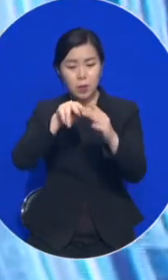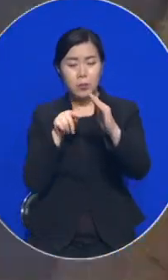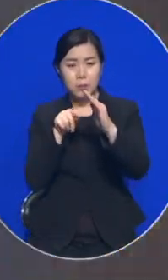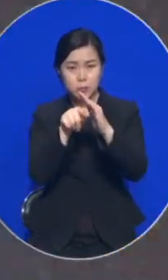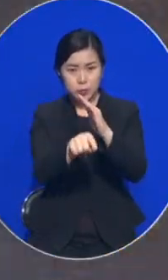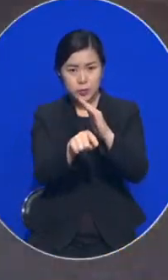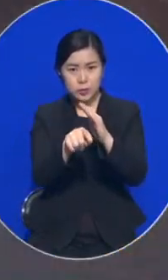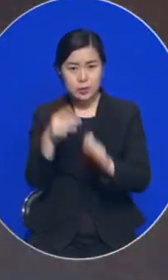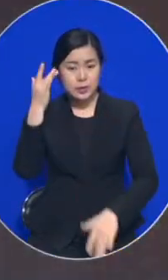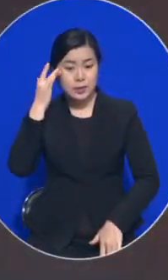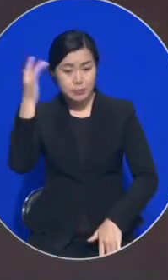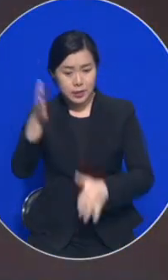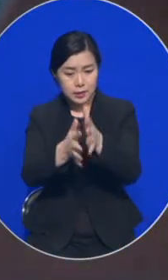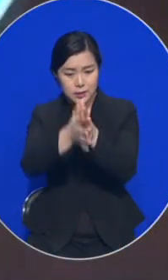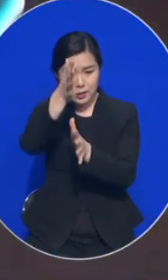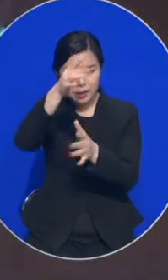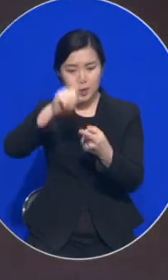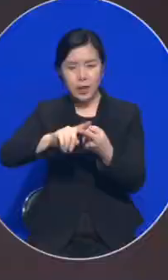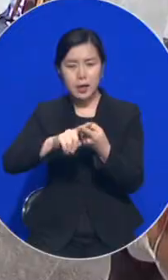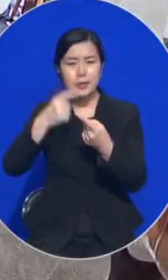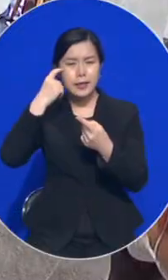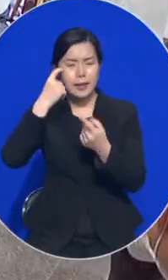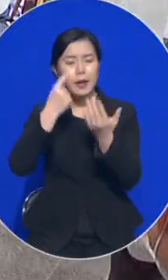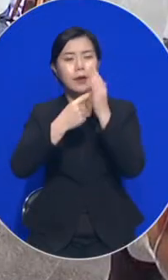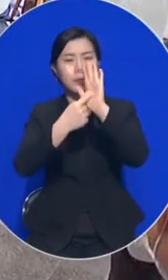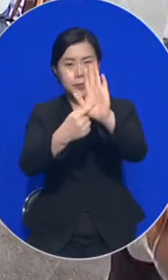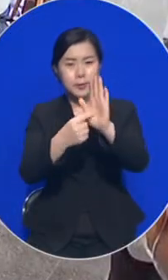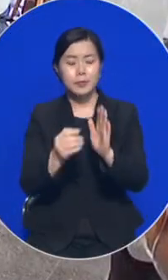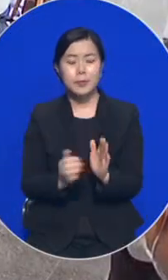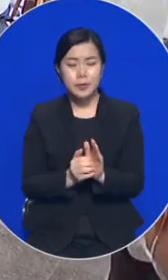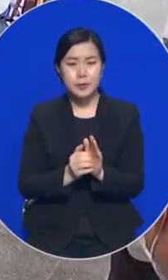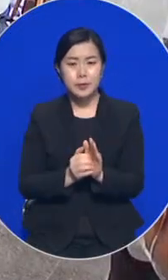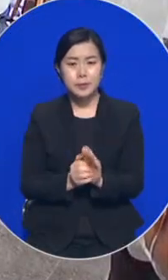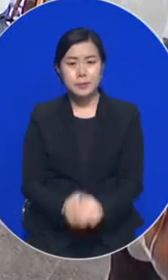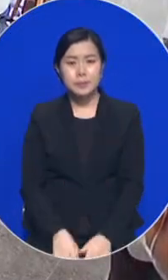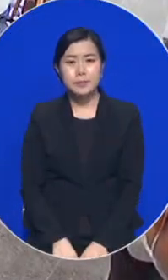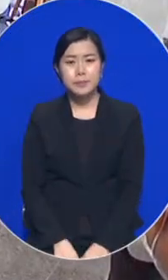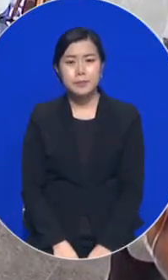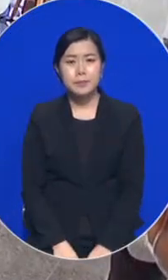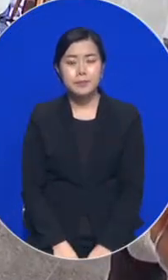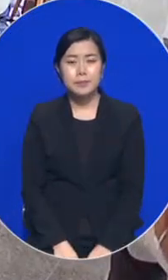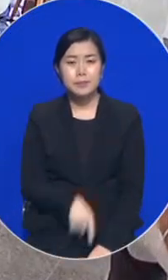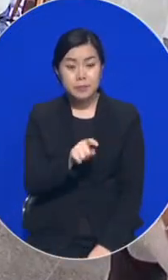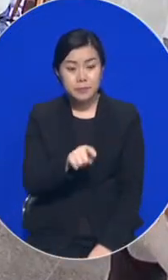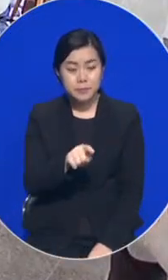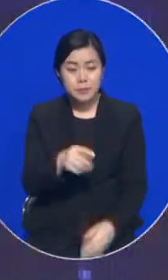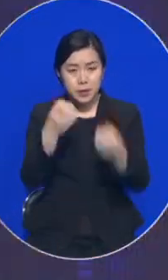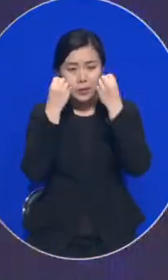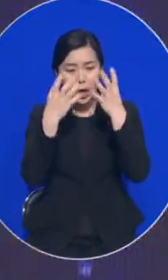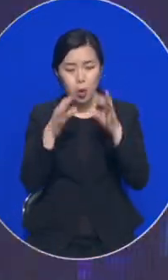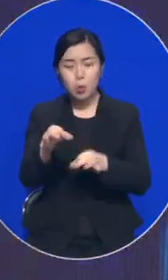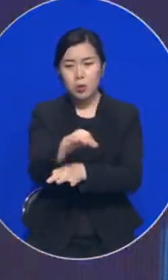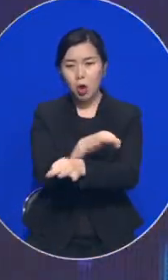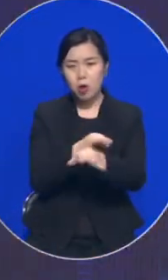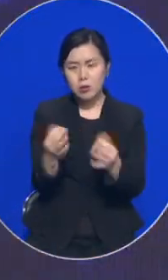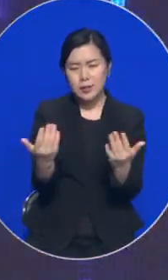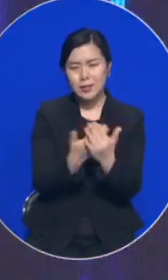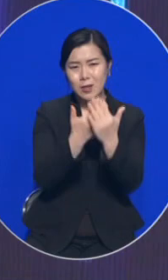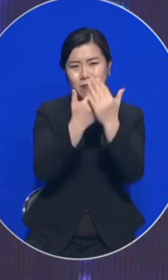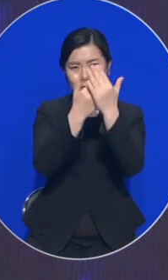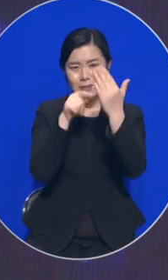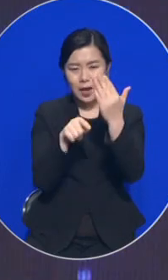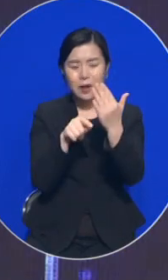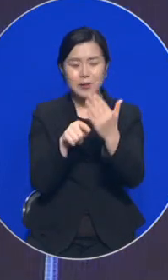사업에 대한 정부의 의지를 밝혔습니다. 문 대통령은 스마트시티가 우리의 새로운 경제 성장 동력으로